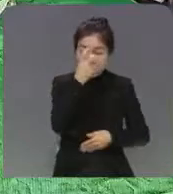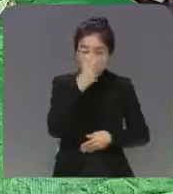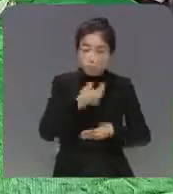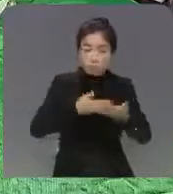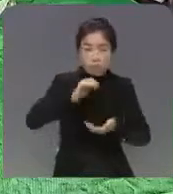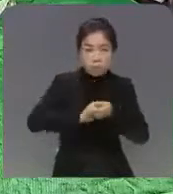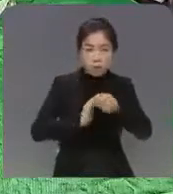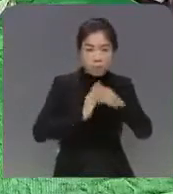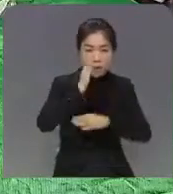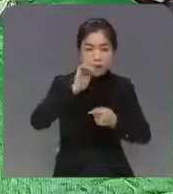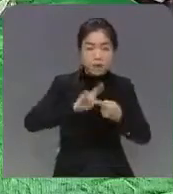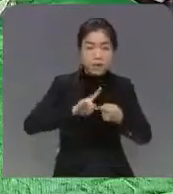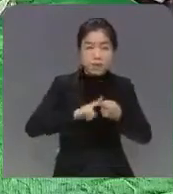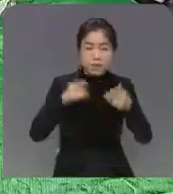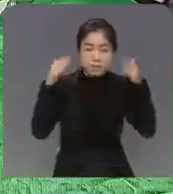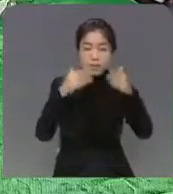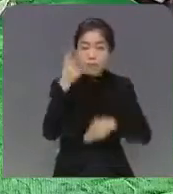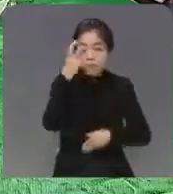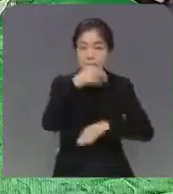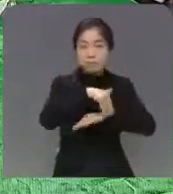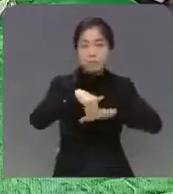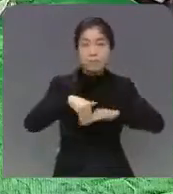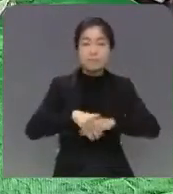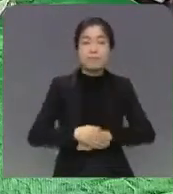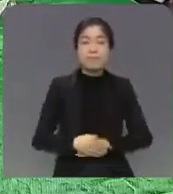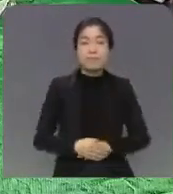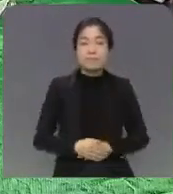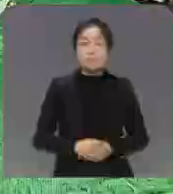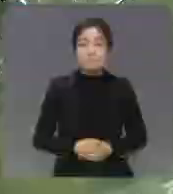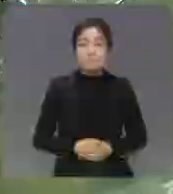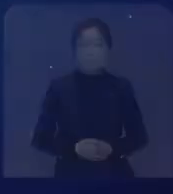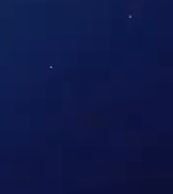유통기한 경과 여부 등을 집중 점검할 방침입니다.